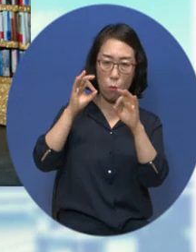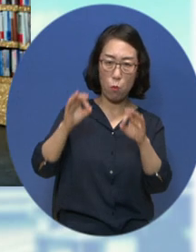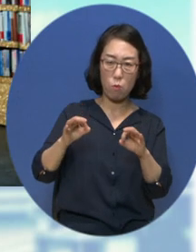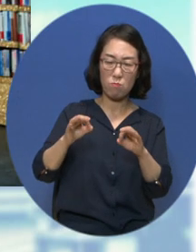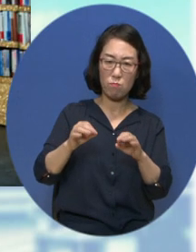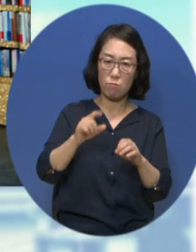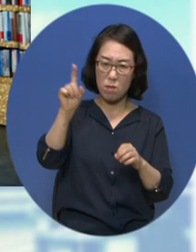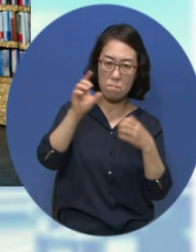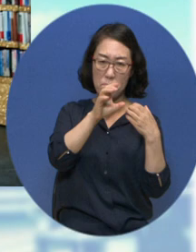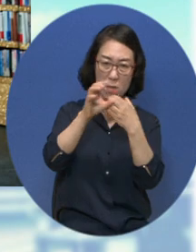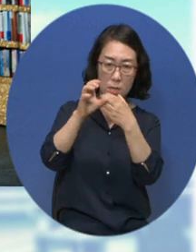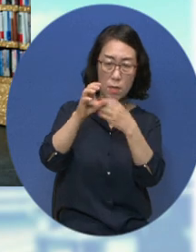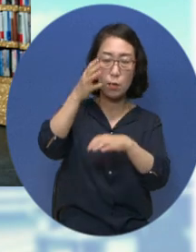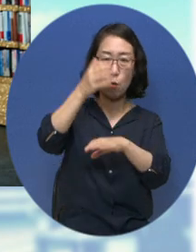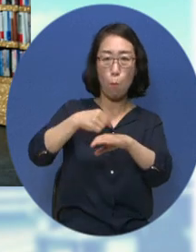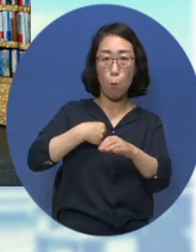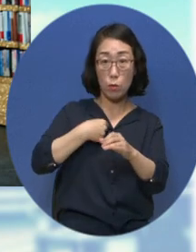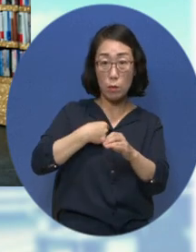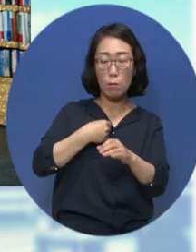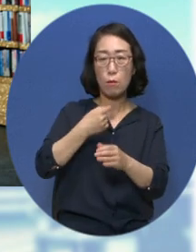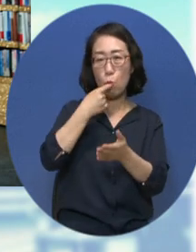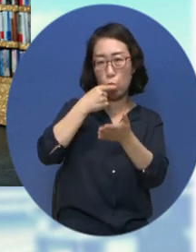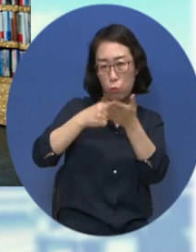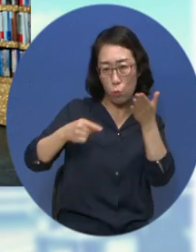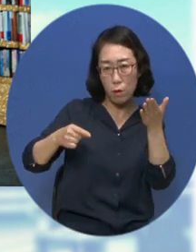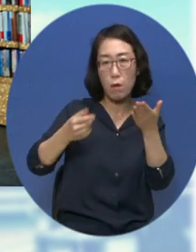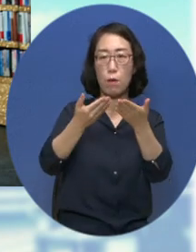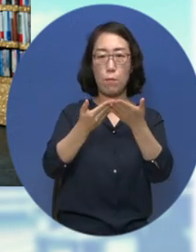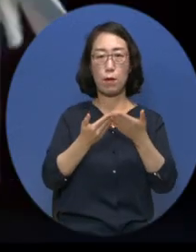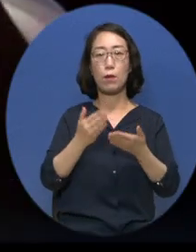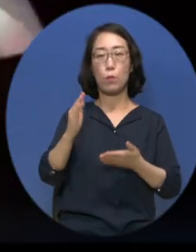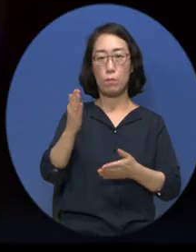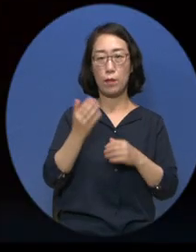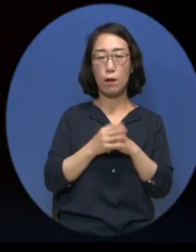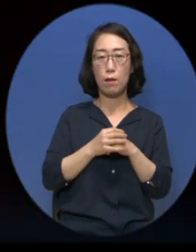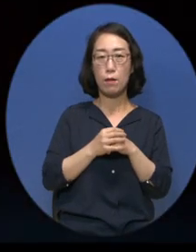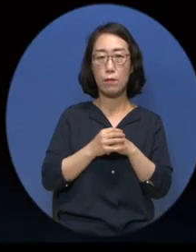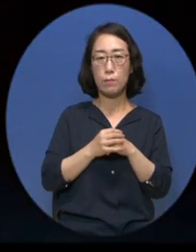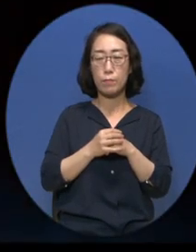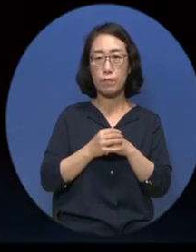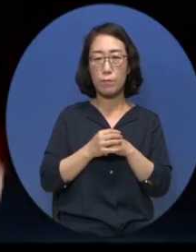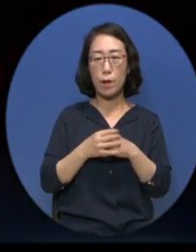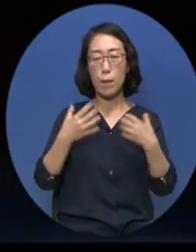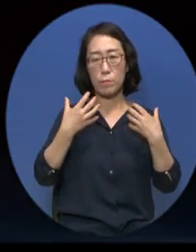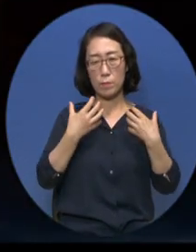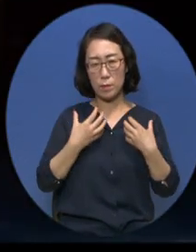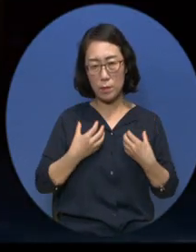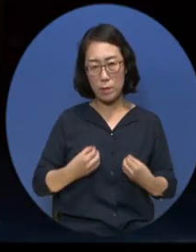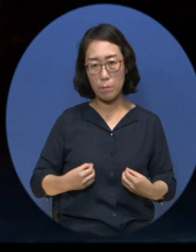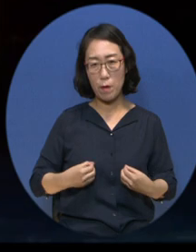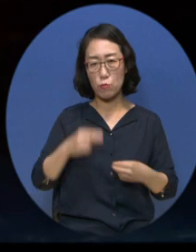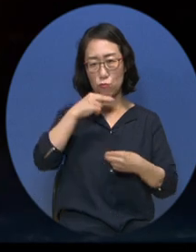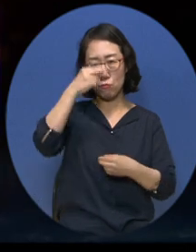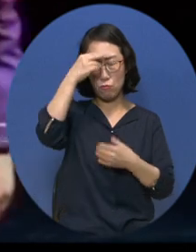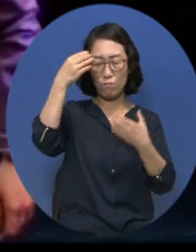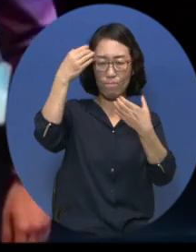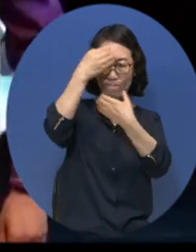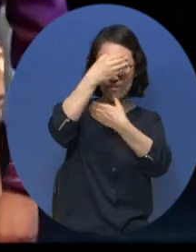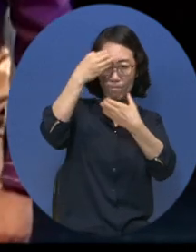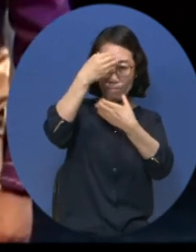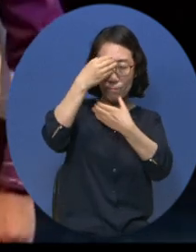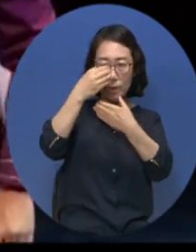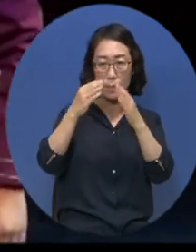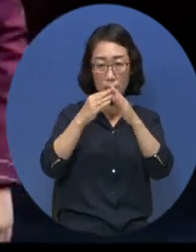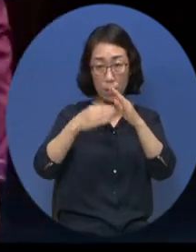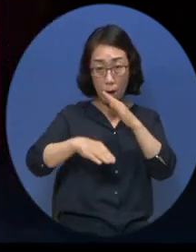맞서다 자신 역시 불이익을 당하게 되는데요. 상심에 빠져 술에 취한 나영은